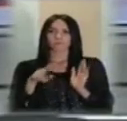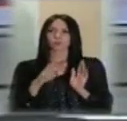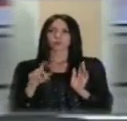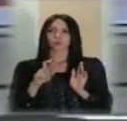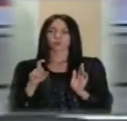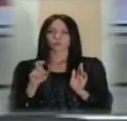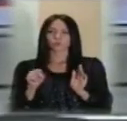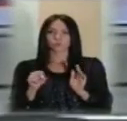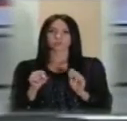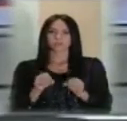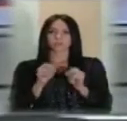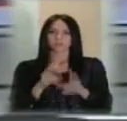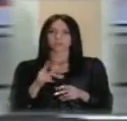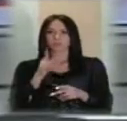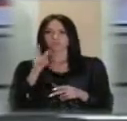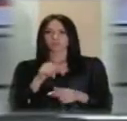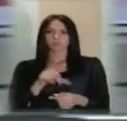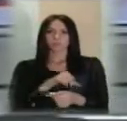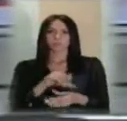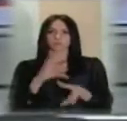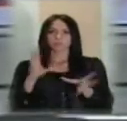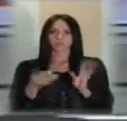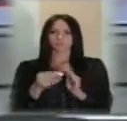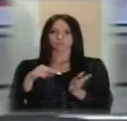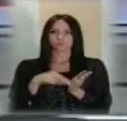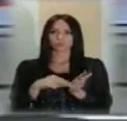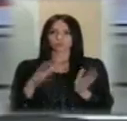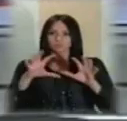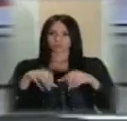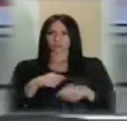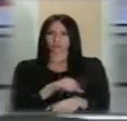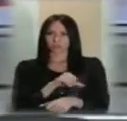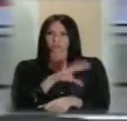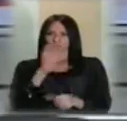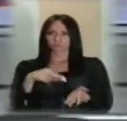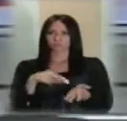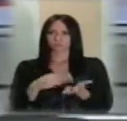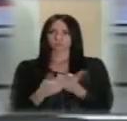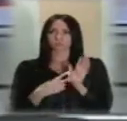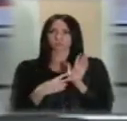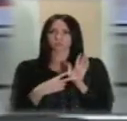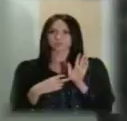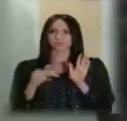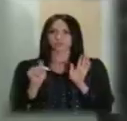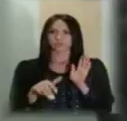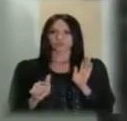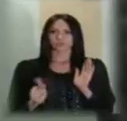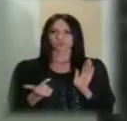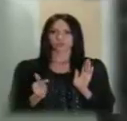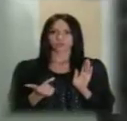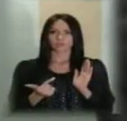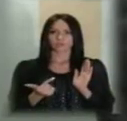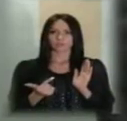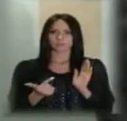спайс та інші наркотичні речовини. Вартість вилучених наркотиків – близько 700 тисяч гривень. У ході слідства